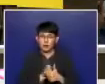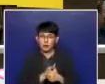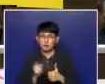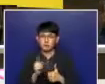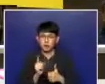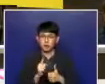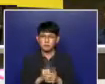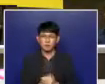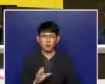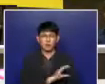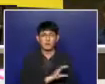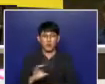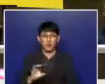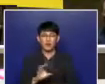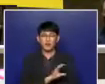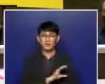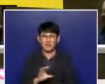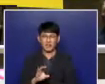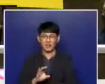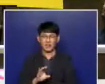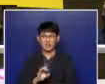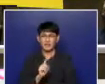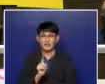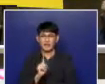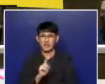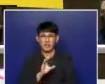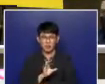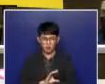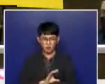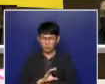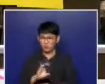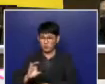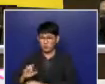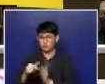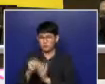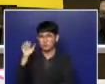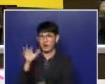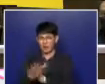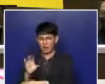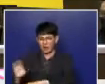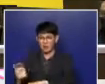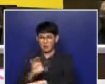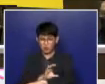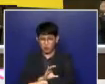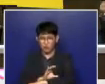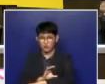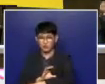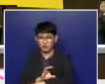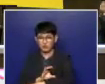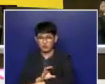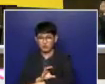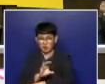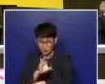พรรคไทยรักไทยเป็นรัฐบาลคุณทักษิณเป็นนายกก็ไม่อนุมัติให้ดรพิจิตรร่างไปแล้วก็ค้าง